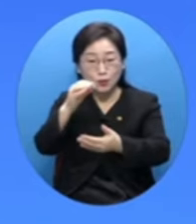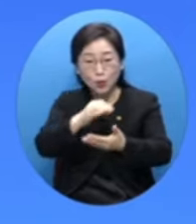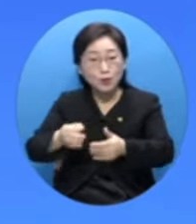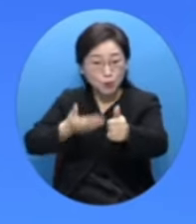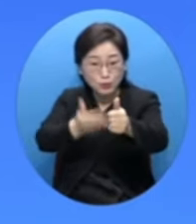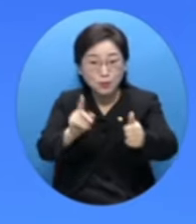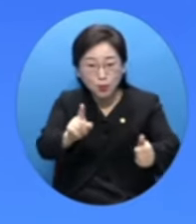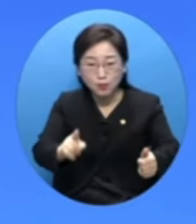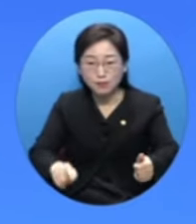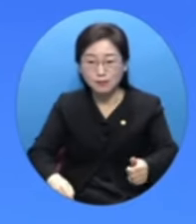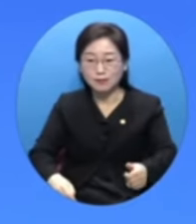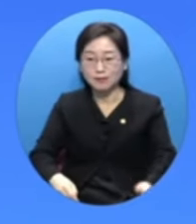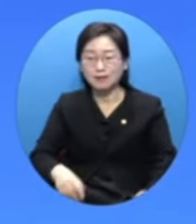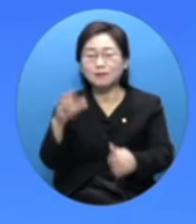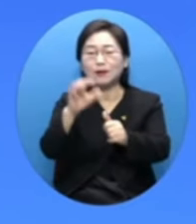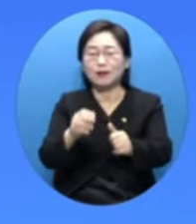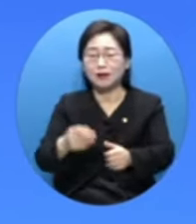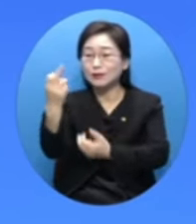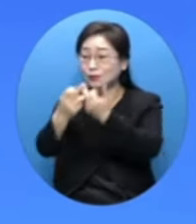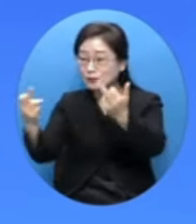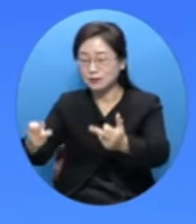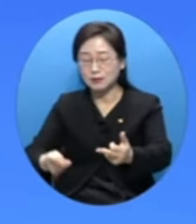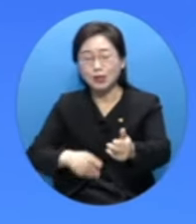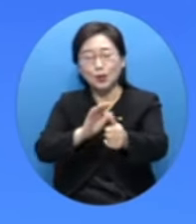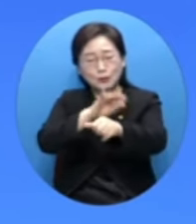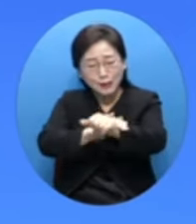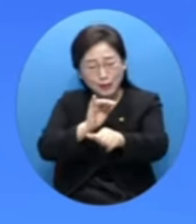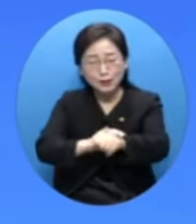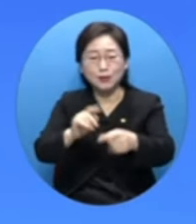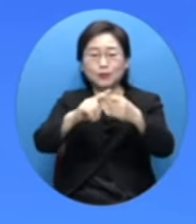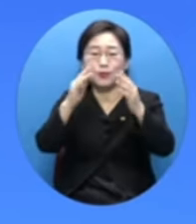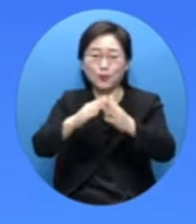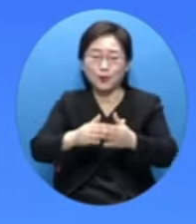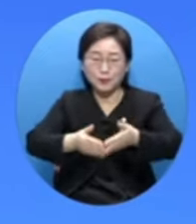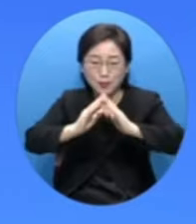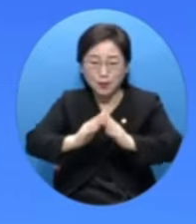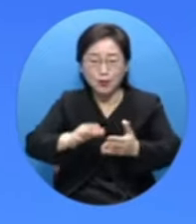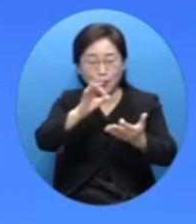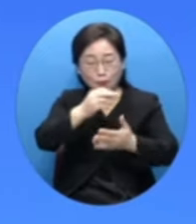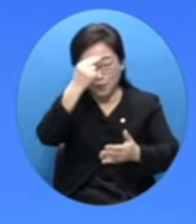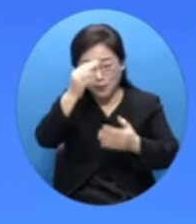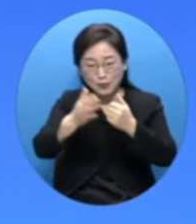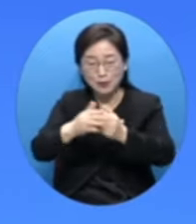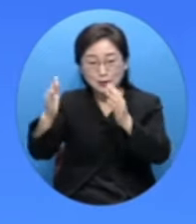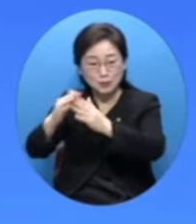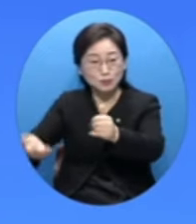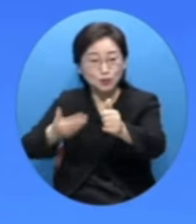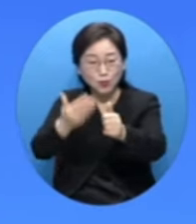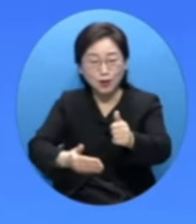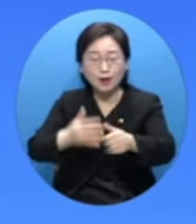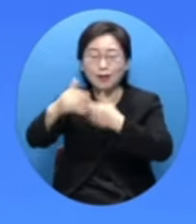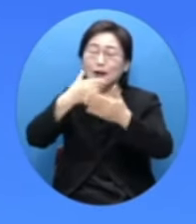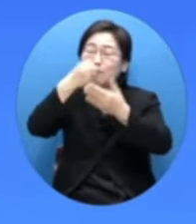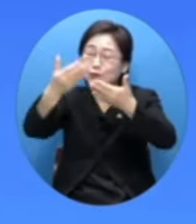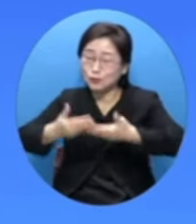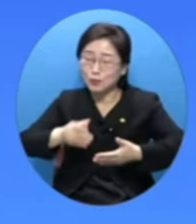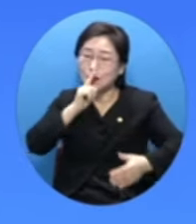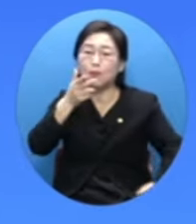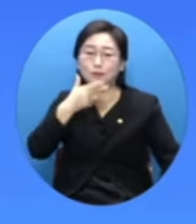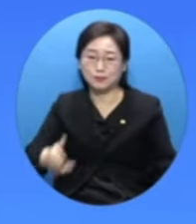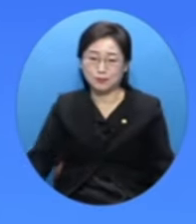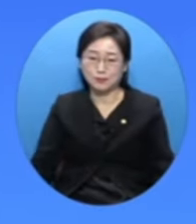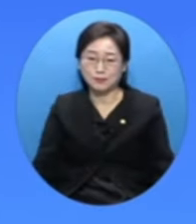잘했다 너무나 교회 짓는데 지금 재정적으로 어려운데 집을 바쳤으니 하나님께서 복을 주실 거다 말할 형제들이